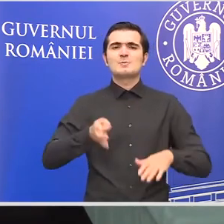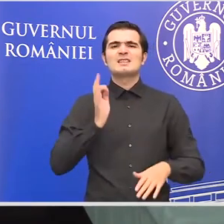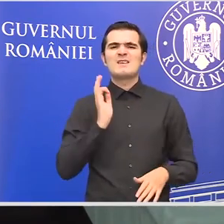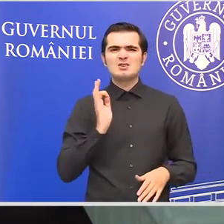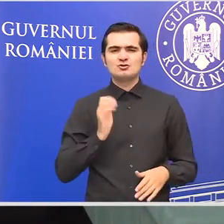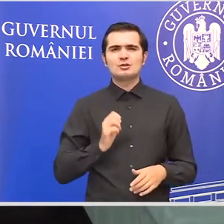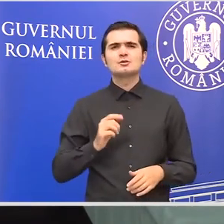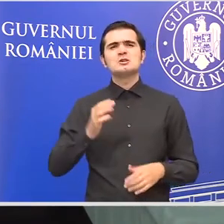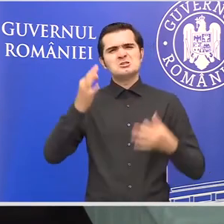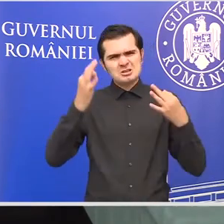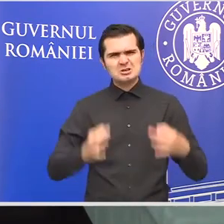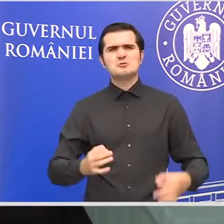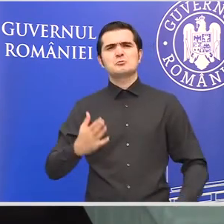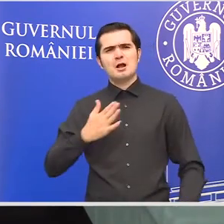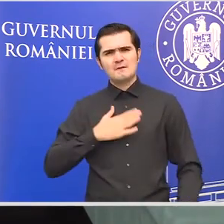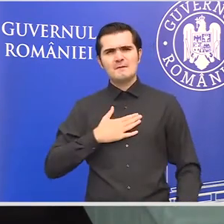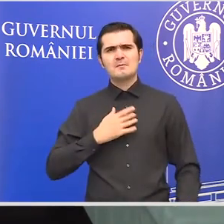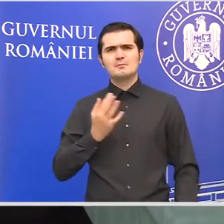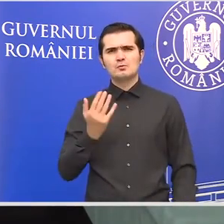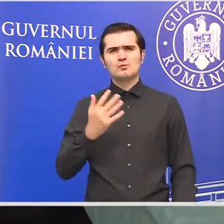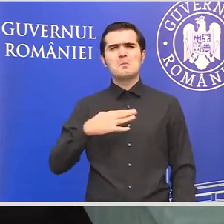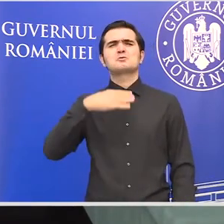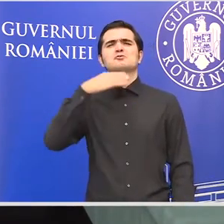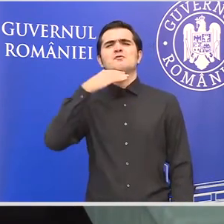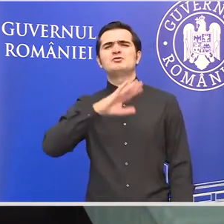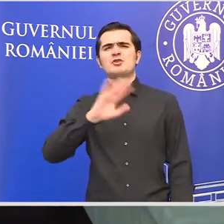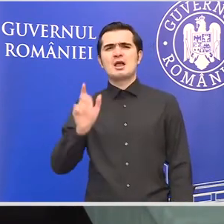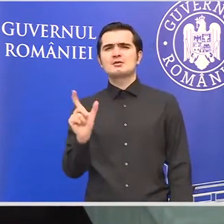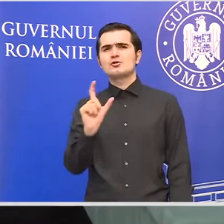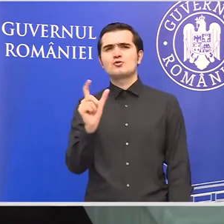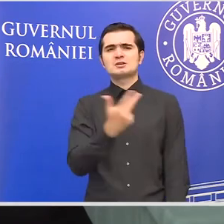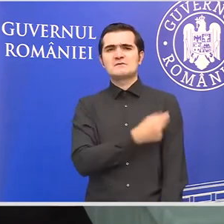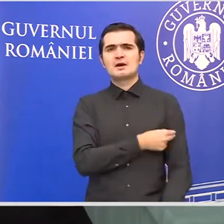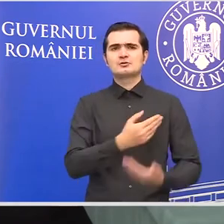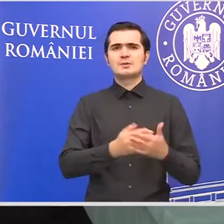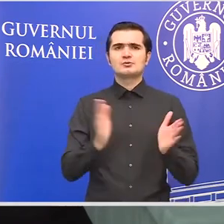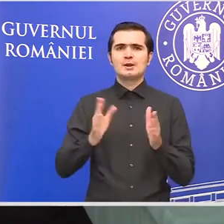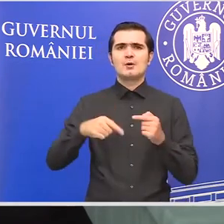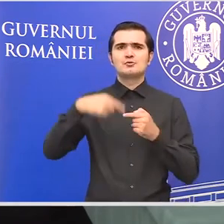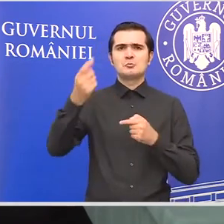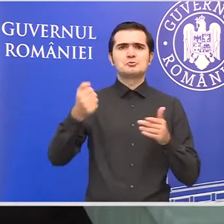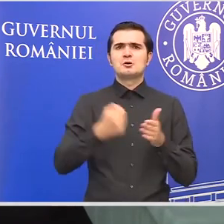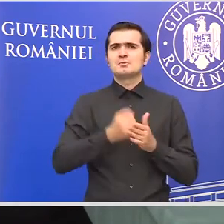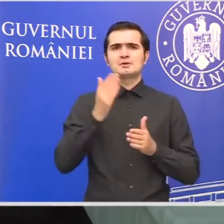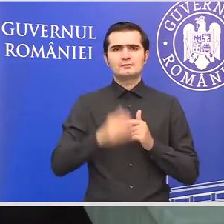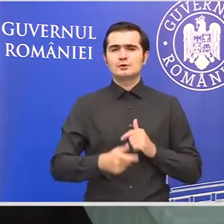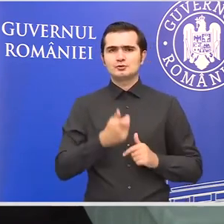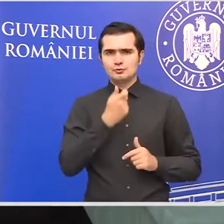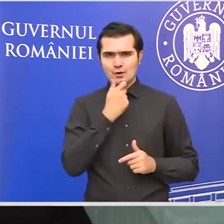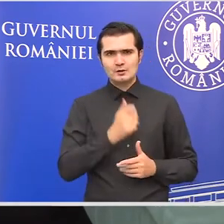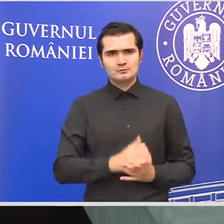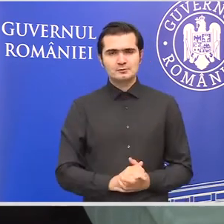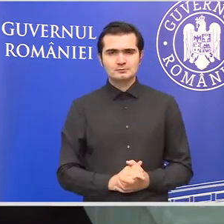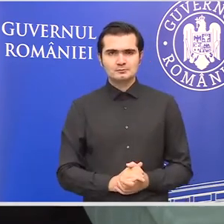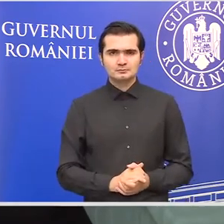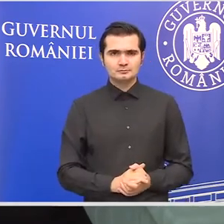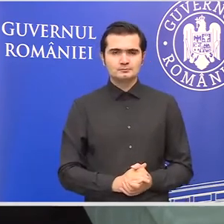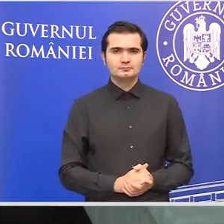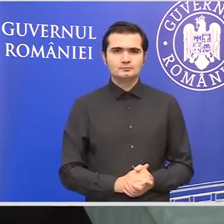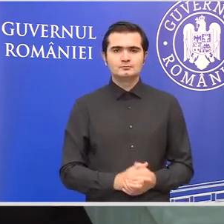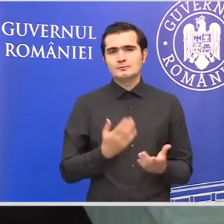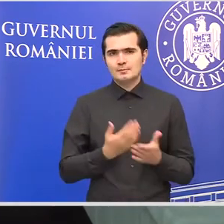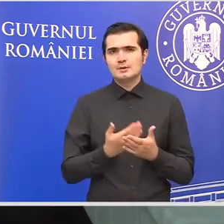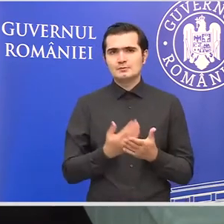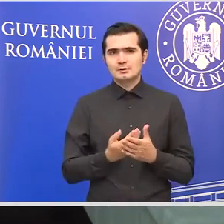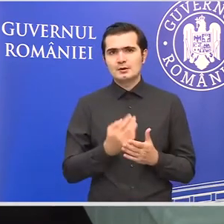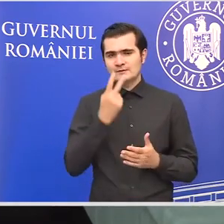vom avea un număr suficient de mare de doze de vaccin pentru perioada următoare, până la sfârșitul anului, luând în considerare,